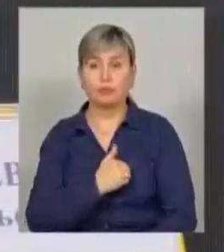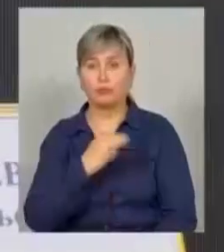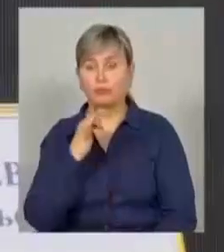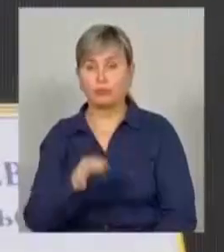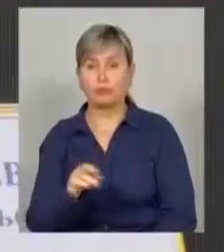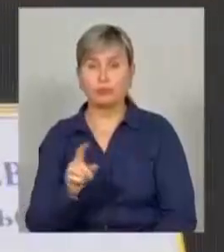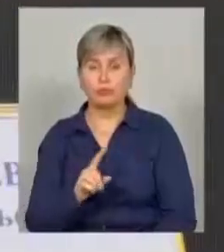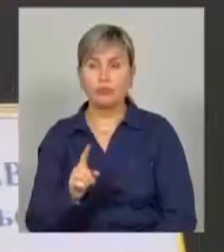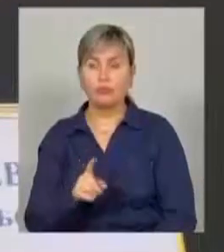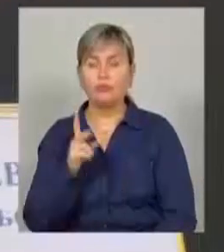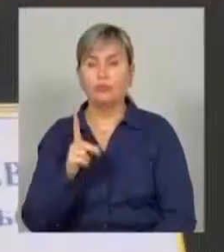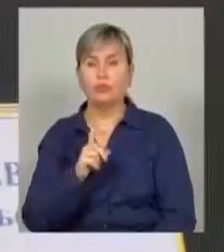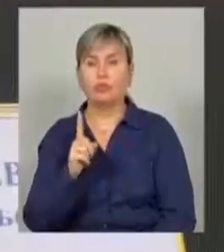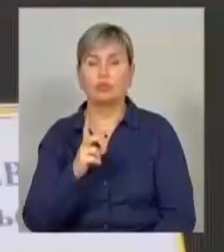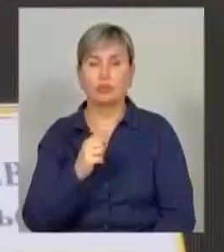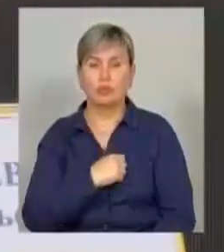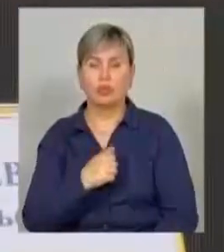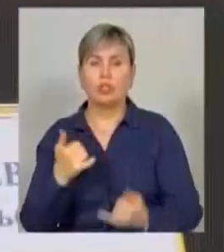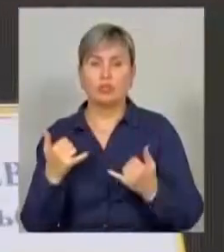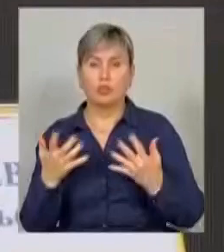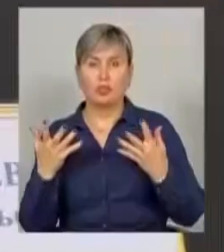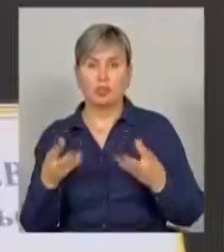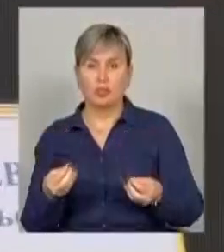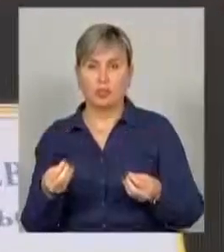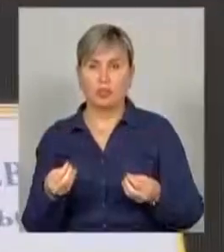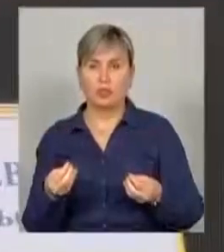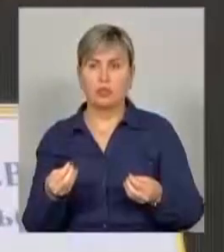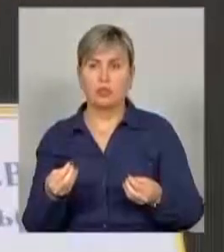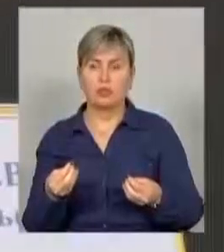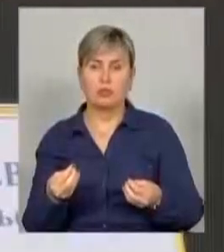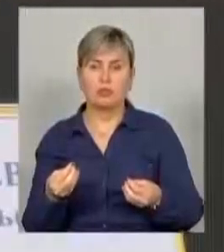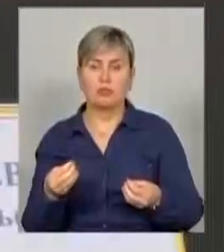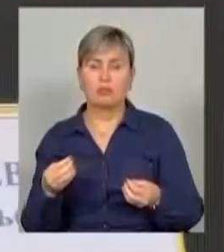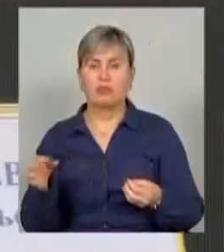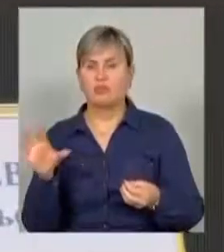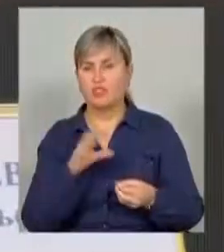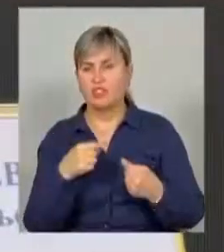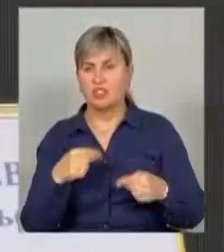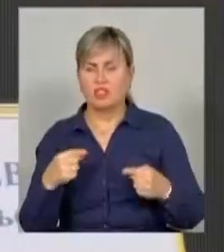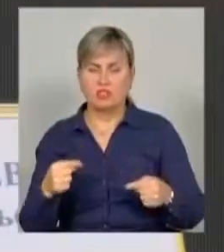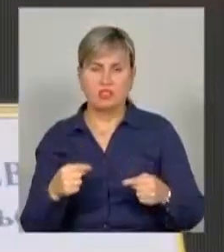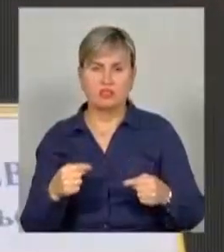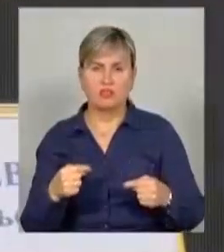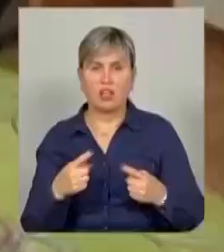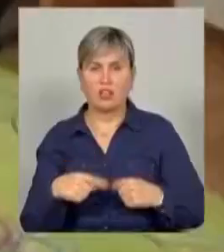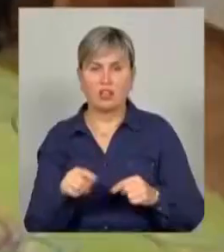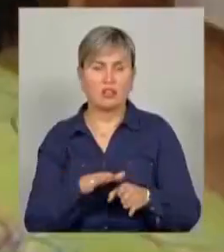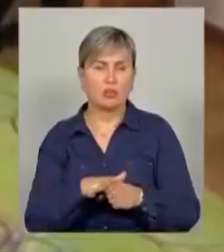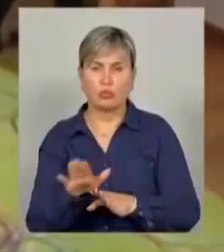да, к сожалению, на сегодняшний день далеко не всеми организациями соблюдаются эти